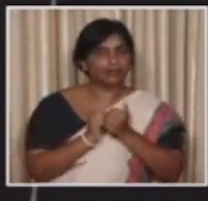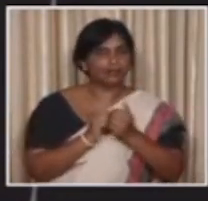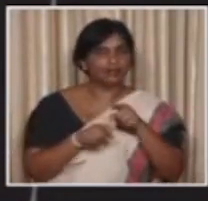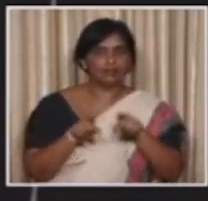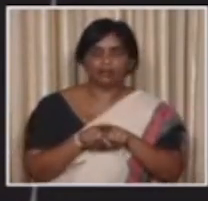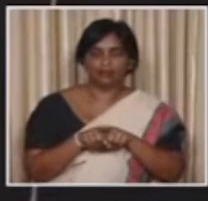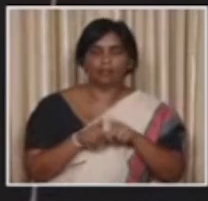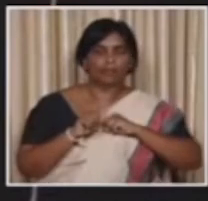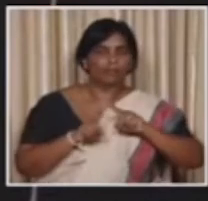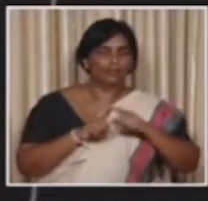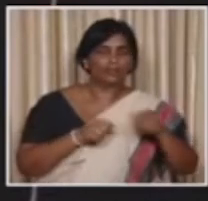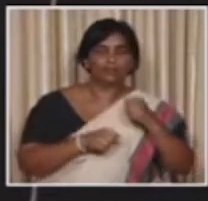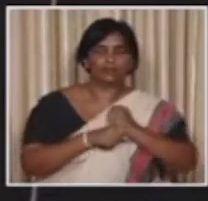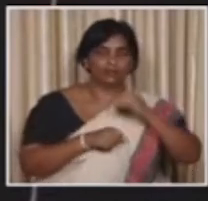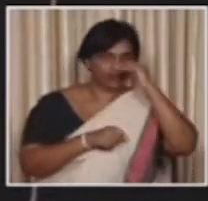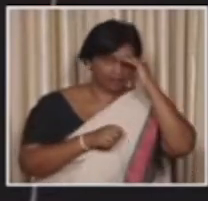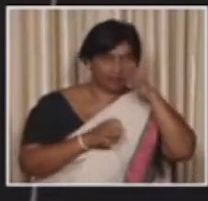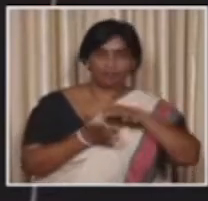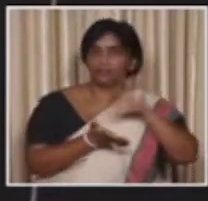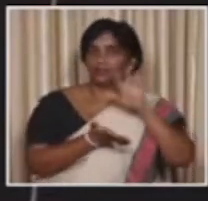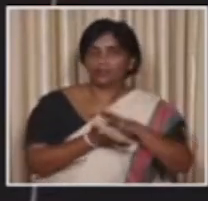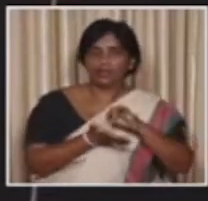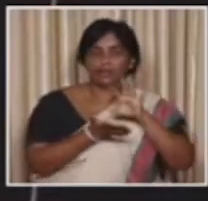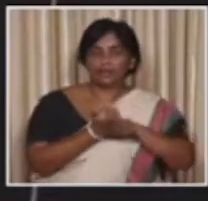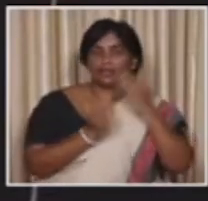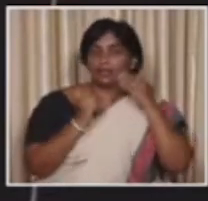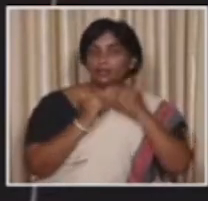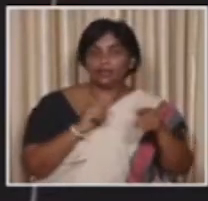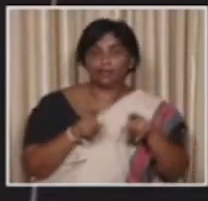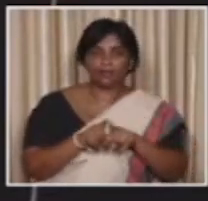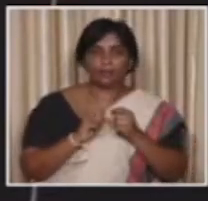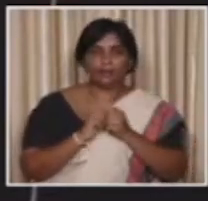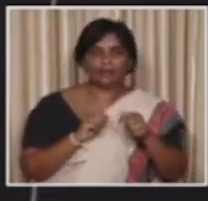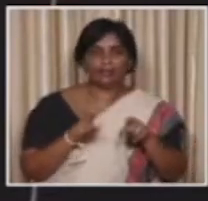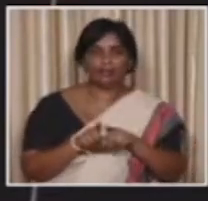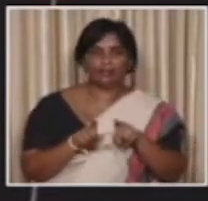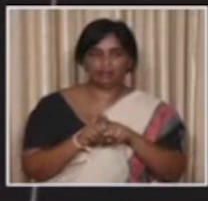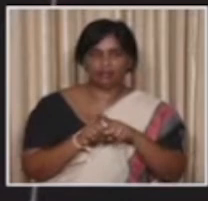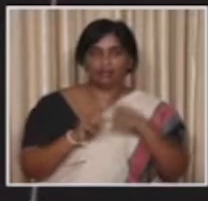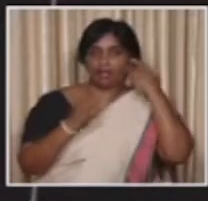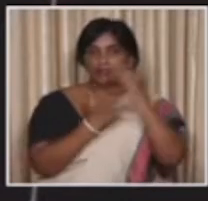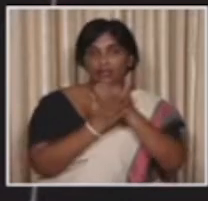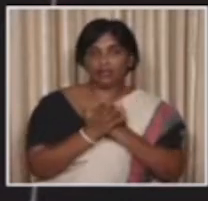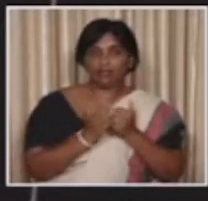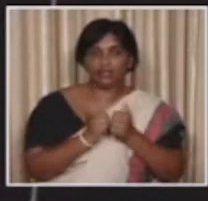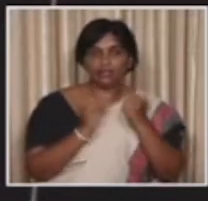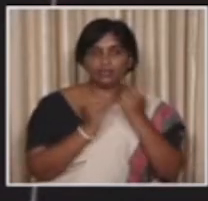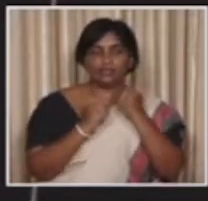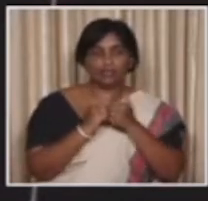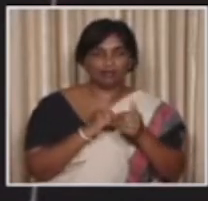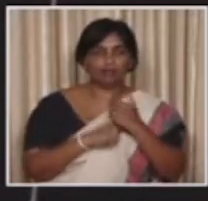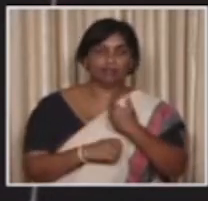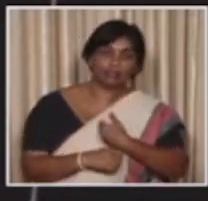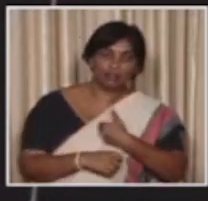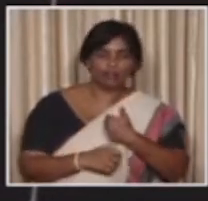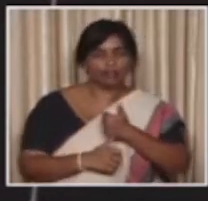හිතන්නේ වෙන කිසිම රාජ්‍ය නායකයෙක් මේ තීන්දුව ගන්නෙ නෑ. ඔබතුමා විතරයි මේ තීන්දුව ගන්නෙ. ඒක මිහිරි වුණත් අමහිරි වුණත් ඔබතුමා